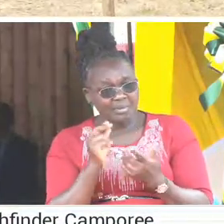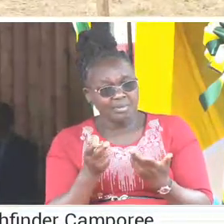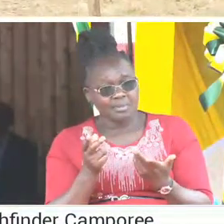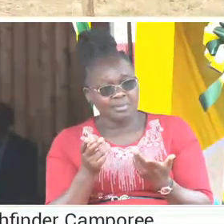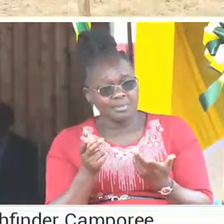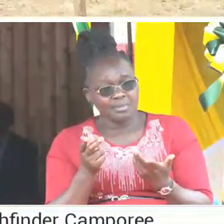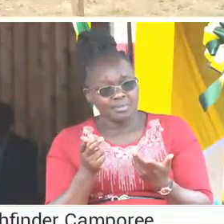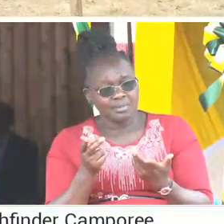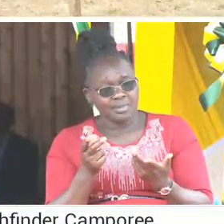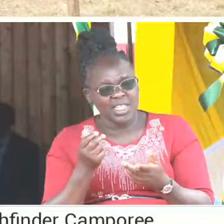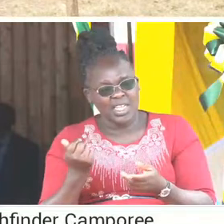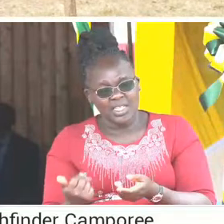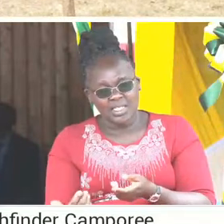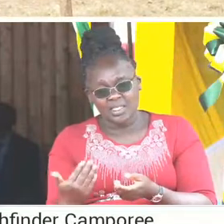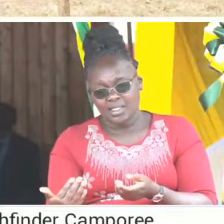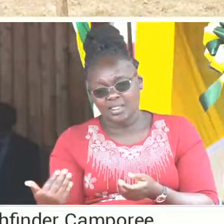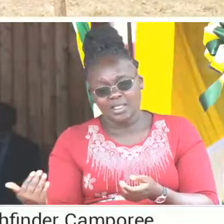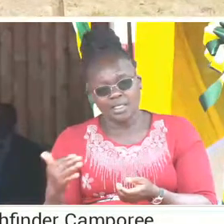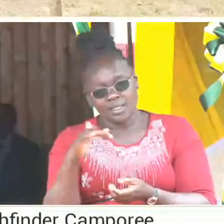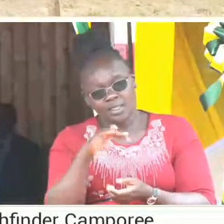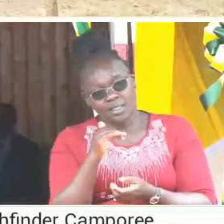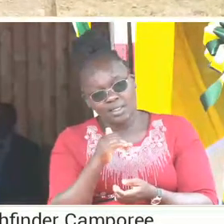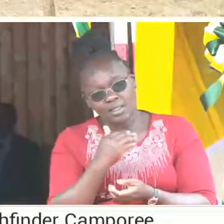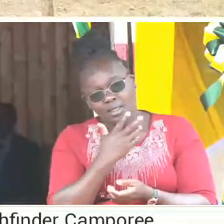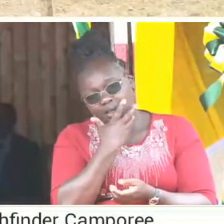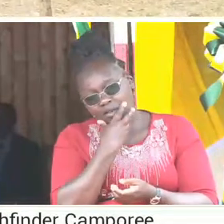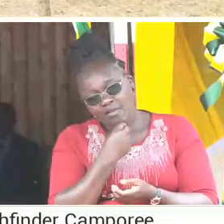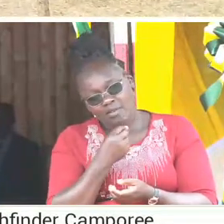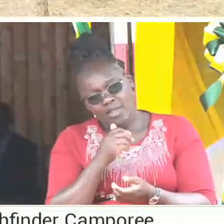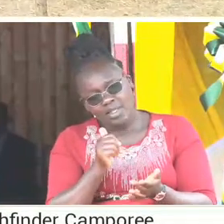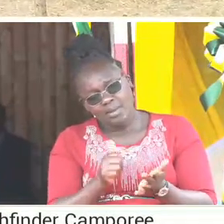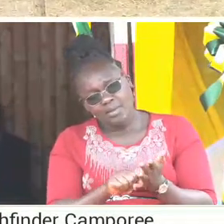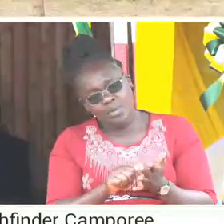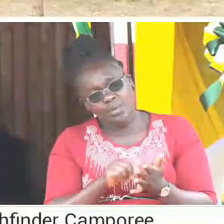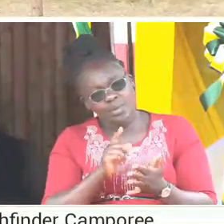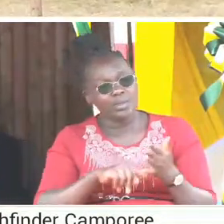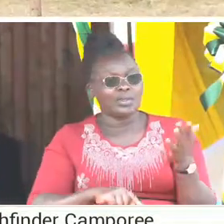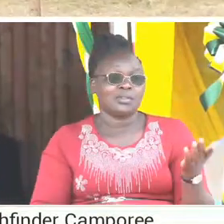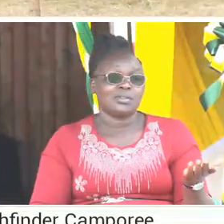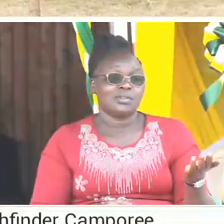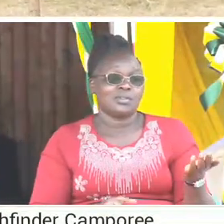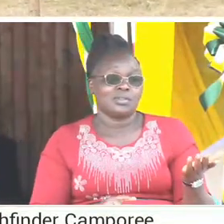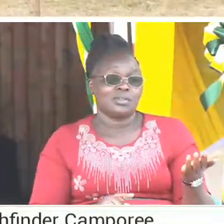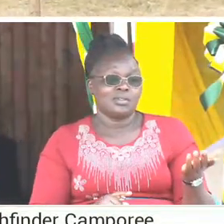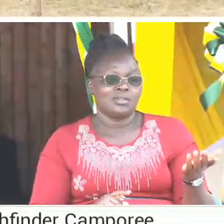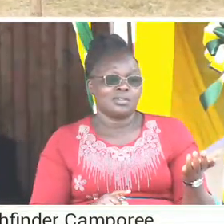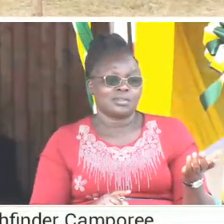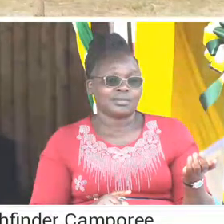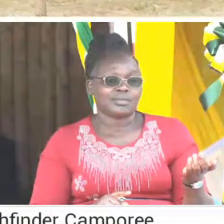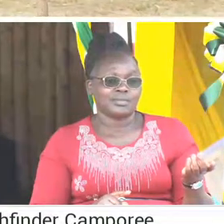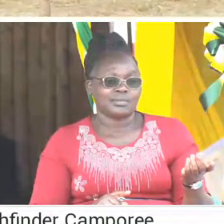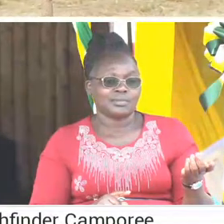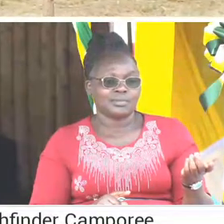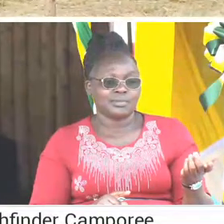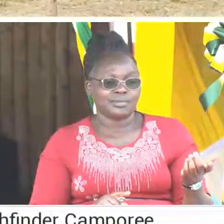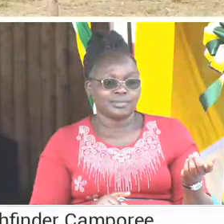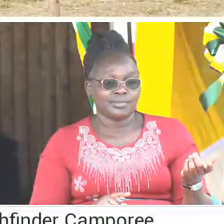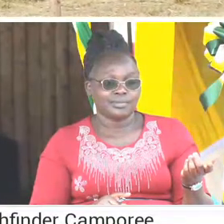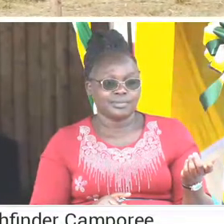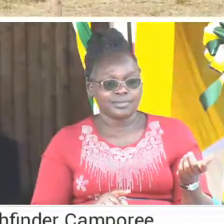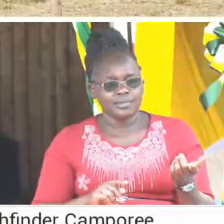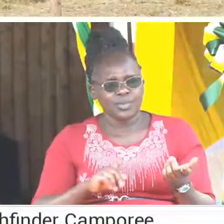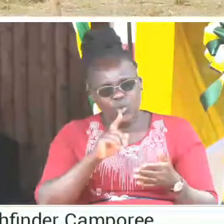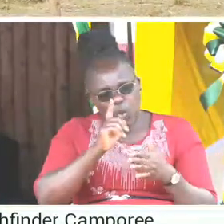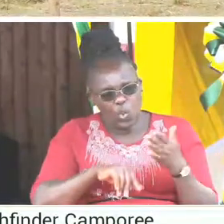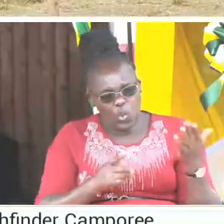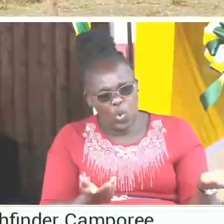shida iko wapi? Daddy akasema kuna kitu kinanuka. Mtoto akamwambia shaurako, tafuta, tafuta kinachonuka.